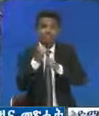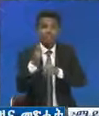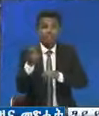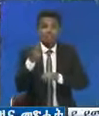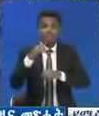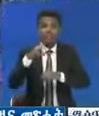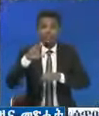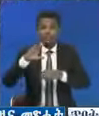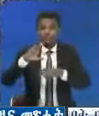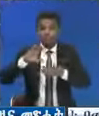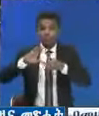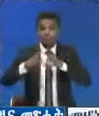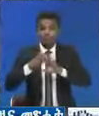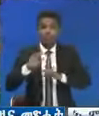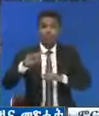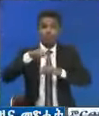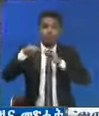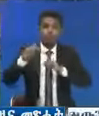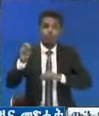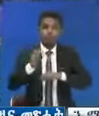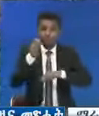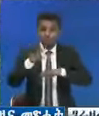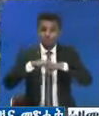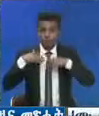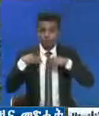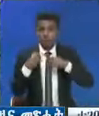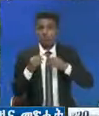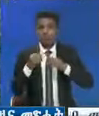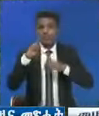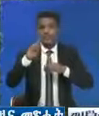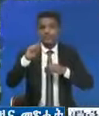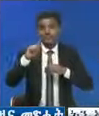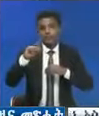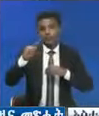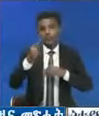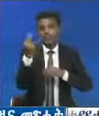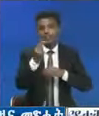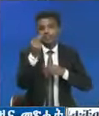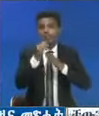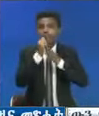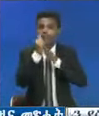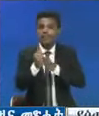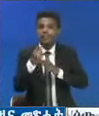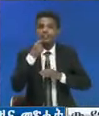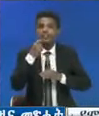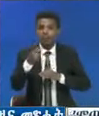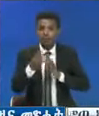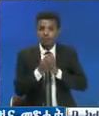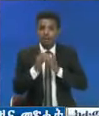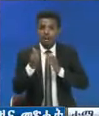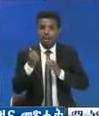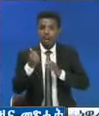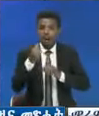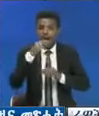ግብርና ጽህፈት ቤት የአትክልትና ፍራፍሬ መስኖ አጠቃቀም ቡድን መሪ አቶ ነጋ ጥበቡ ነግረውናል። አቮካዶን በሰፊው በማልማት